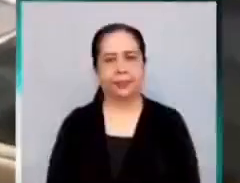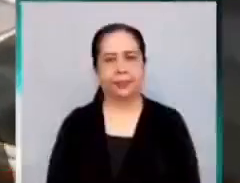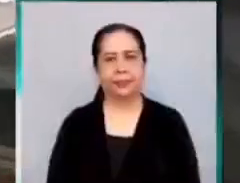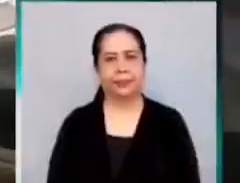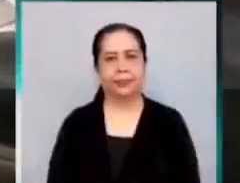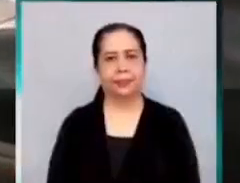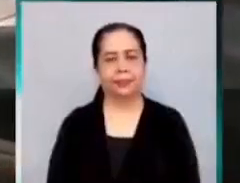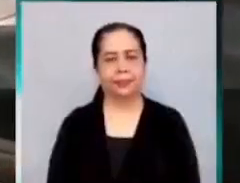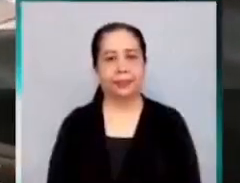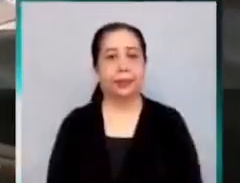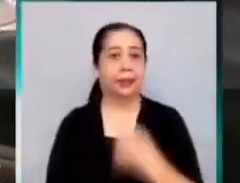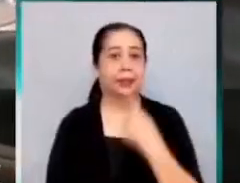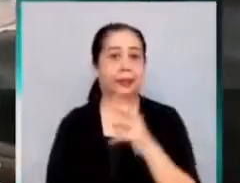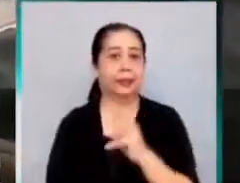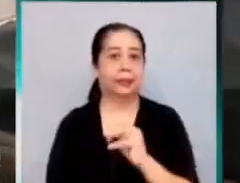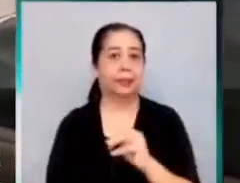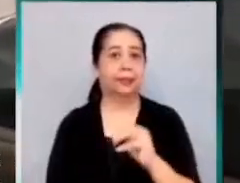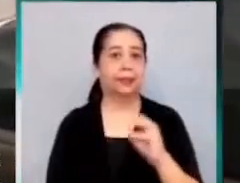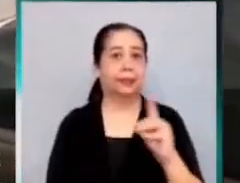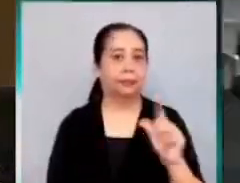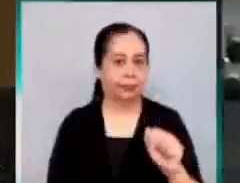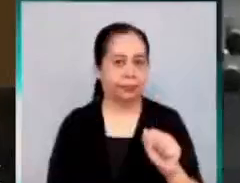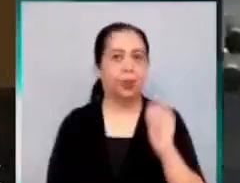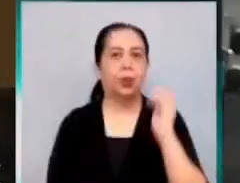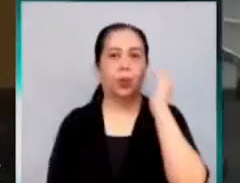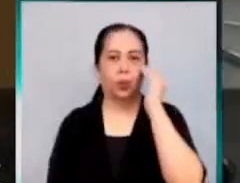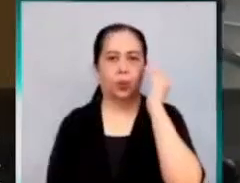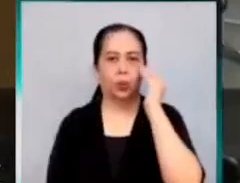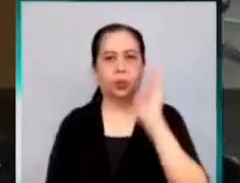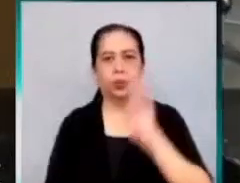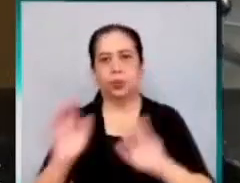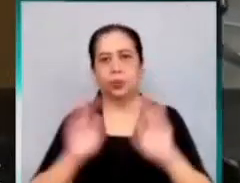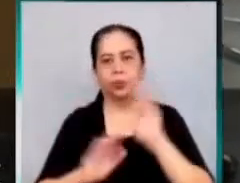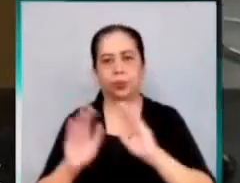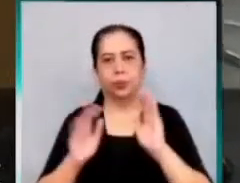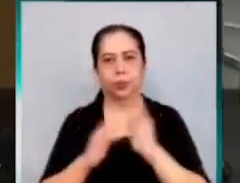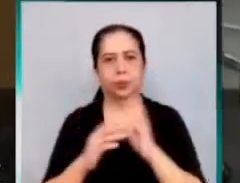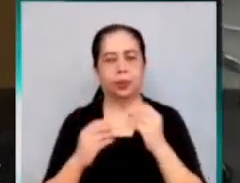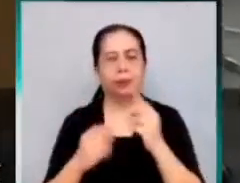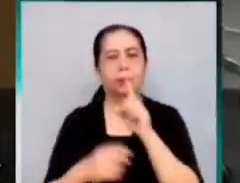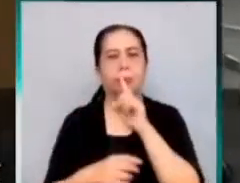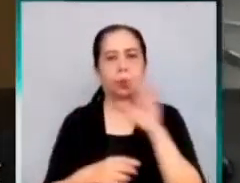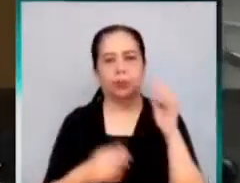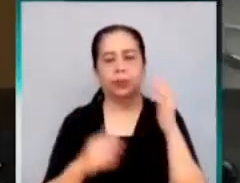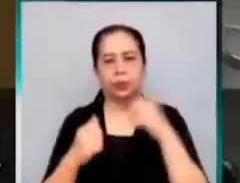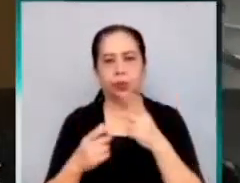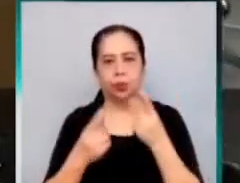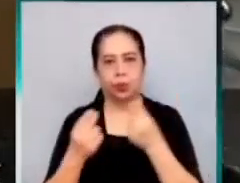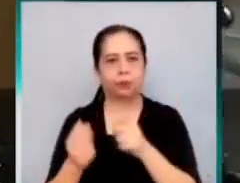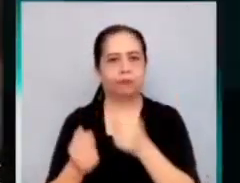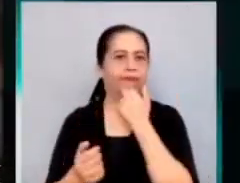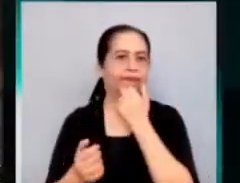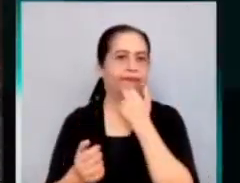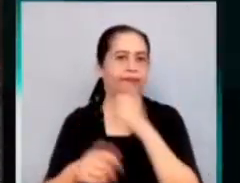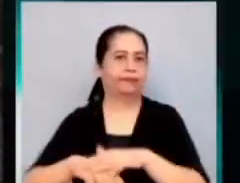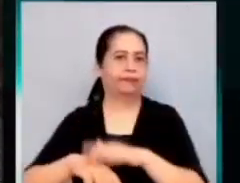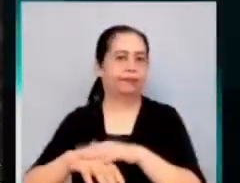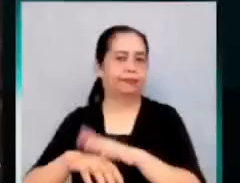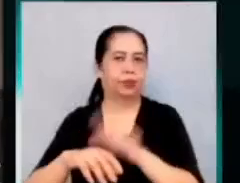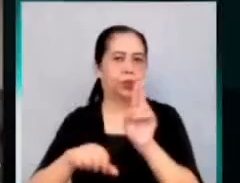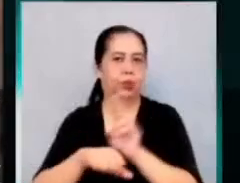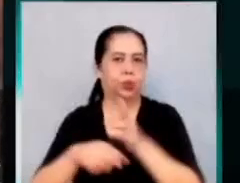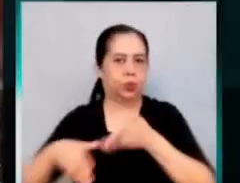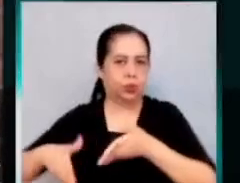Ayon sa MMDA, batid nila ang problemang ito at nangakong tututukan ang maling paggamit ng mga sidewalk. Pakiusap